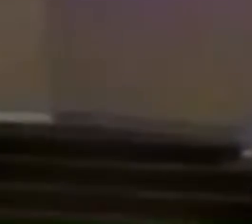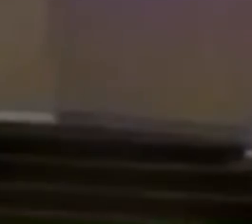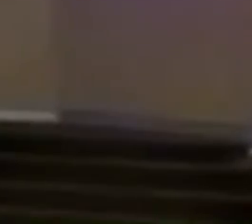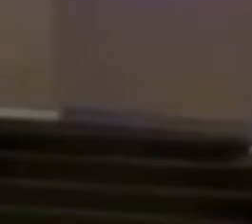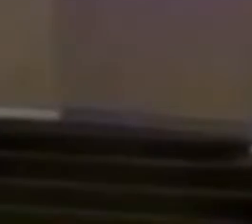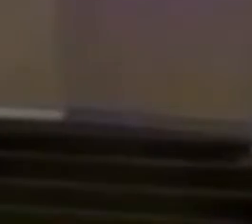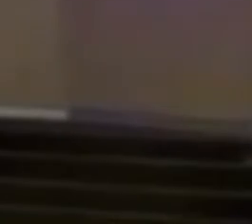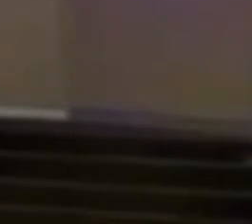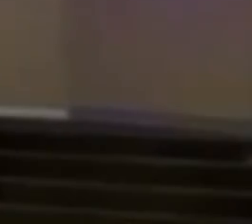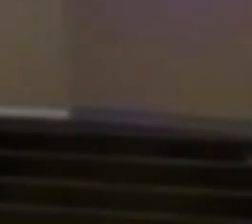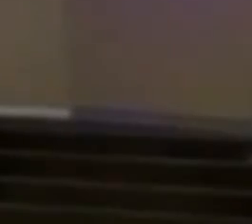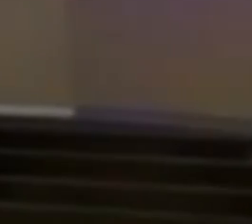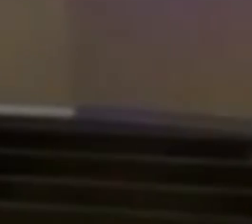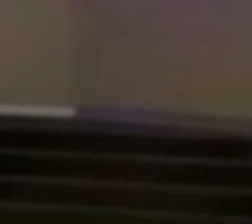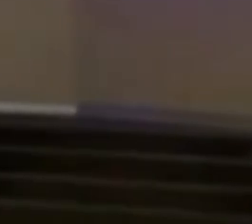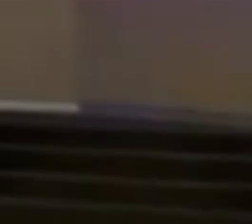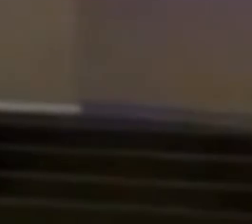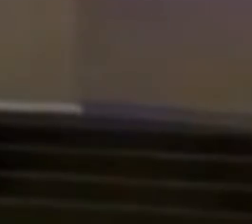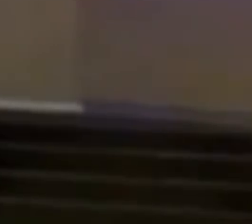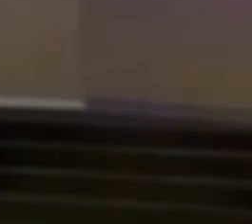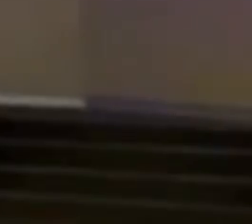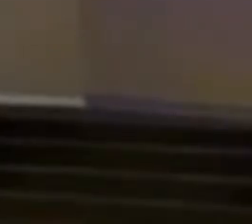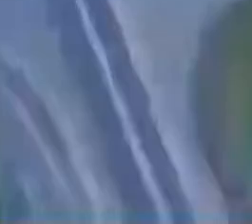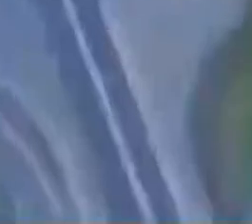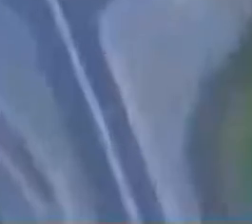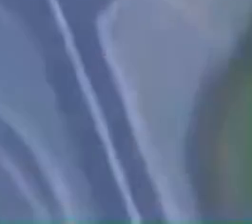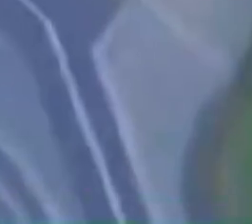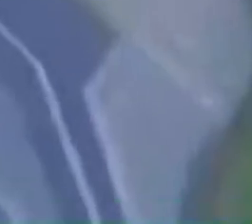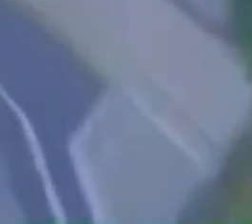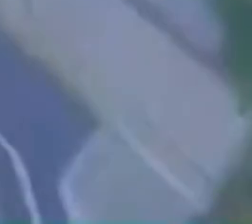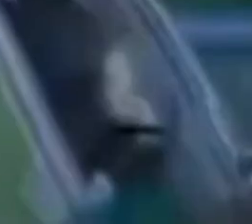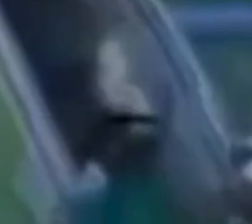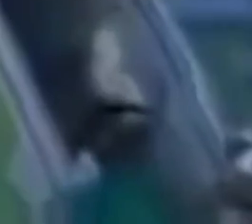ทำไม่เห็นและจำชื่อเราไว้เลย STKK ฉันต้องมีสปอร์ต